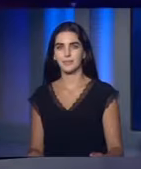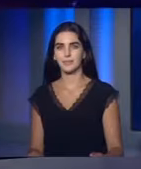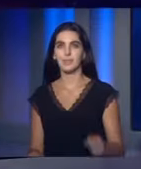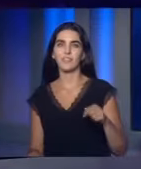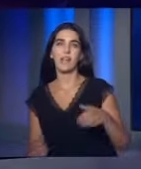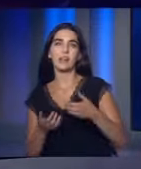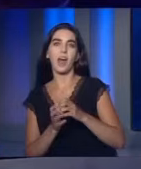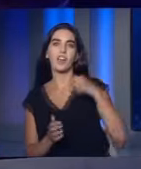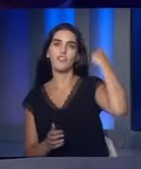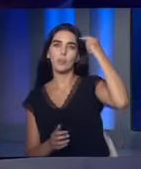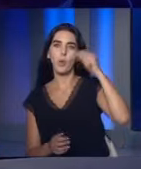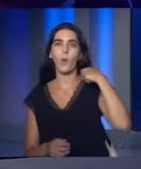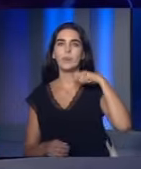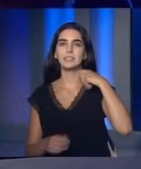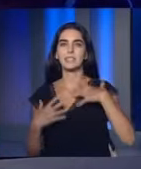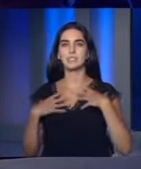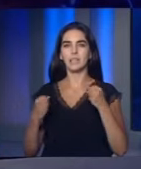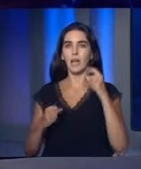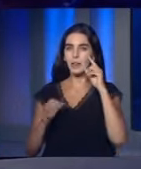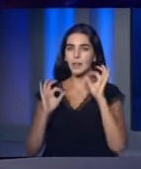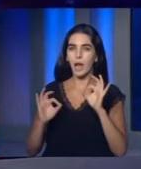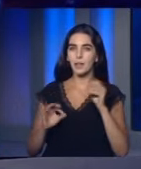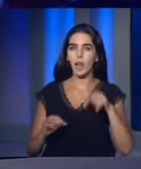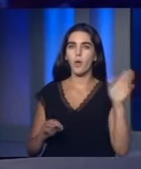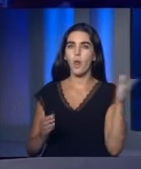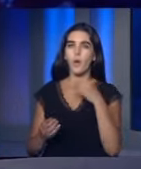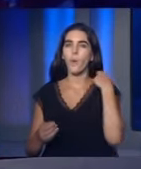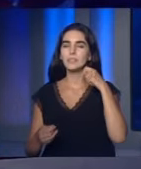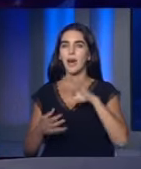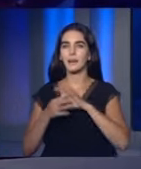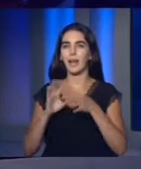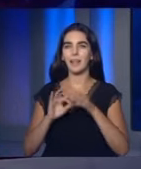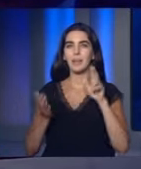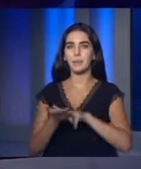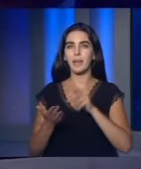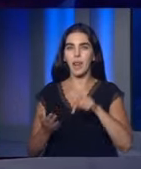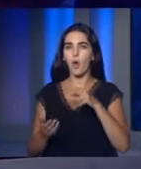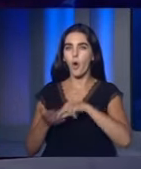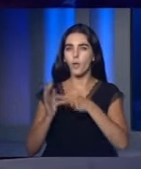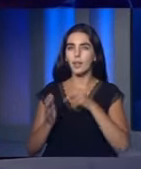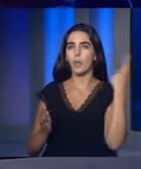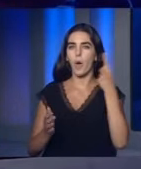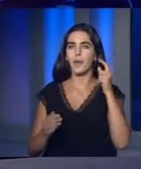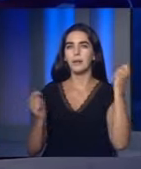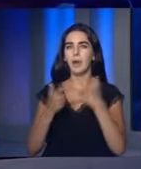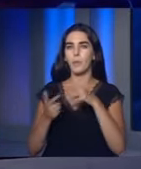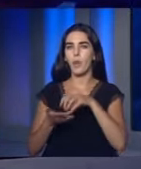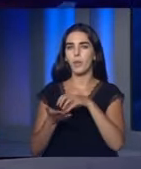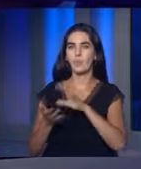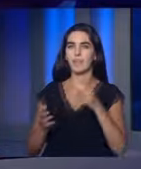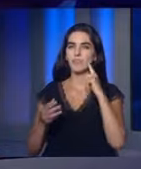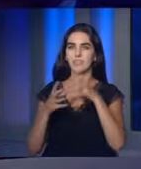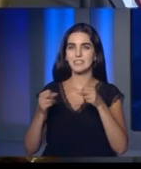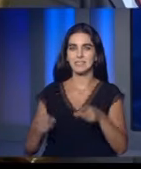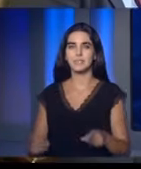أهلا بكم من جديد. من دار الفتوى، وزير الصحة يؤكد استعداد الوزارة لتطبيق خطة طوارئ صحية في حال وقوع حرب.